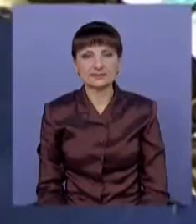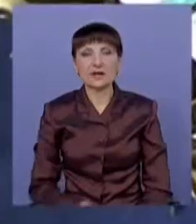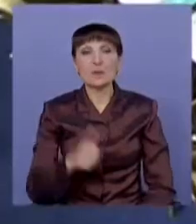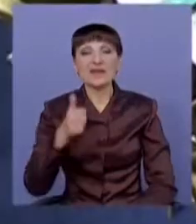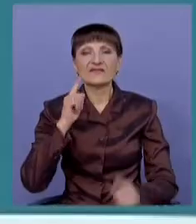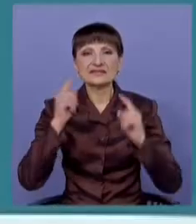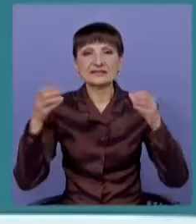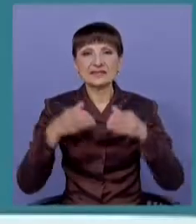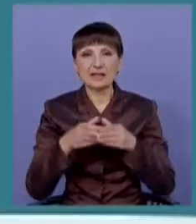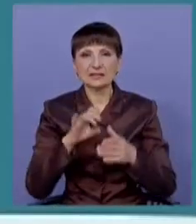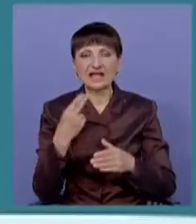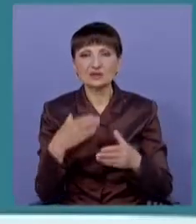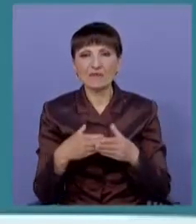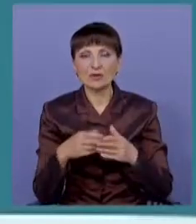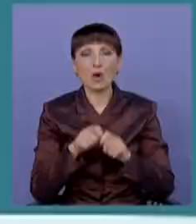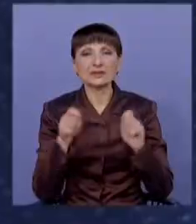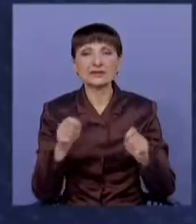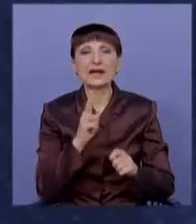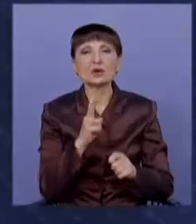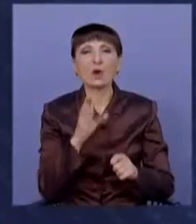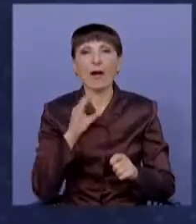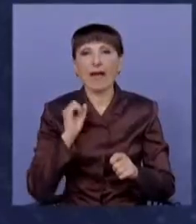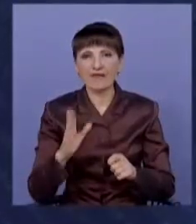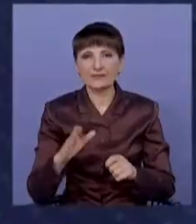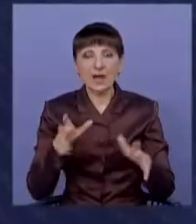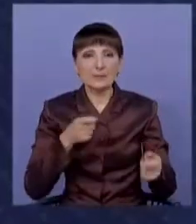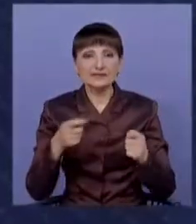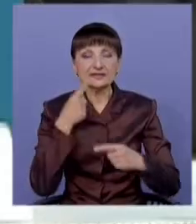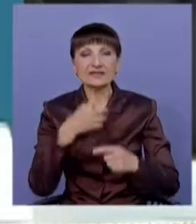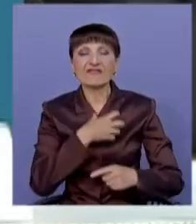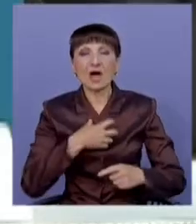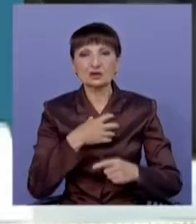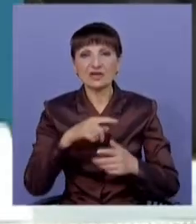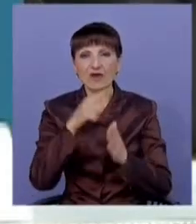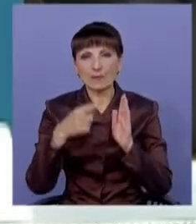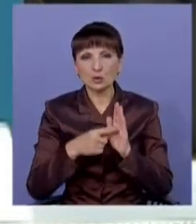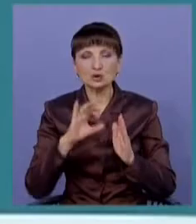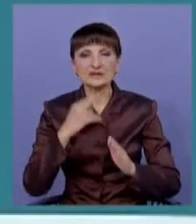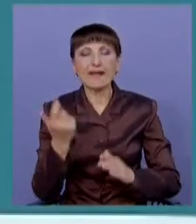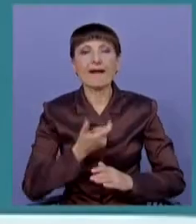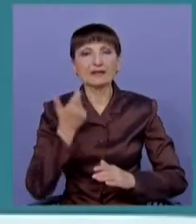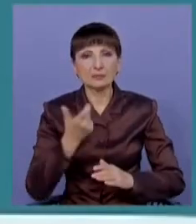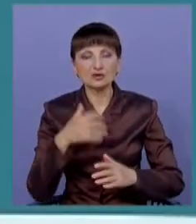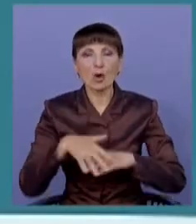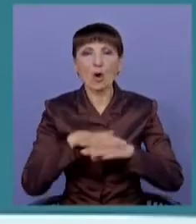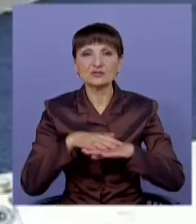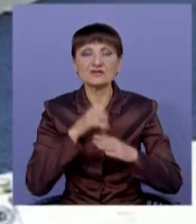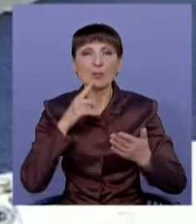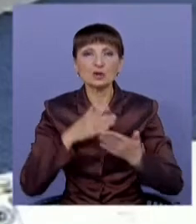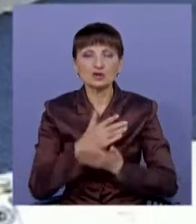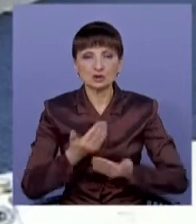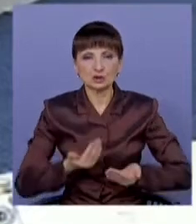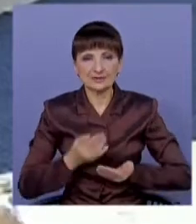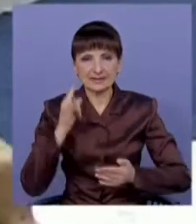Первое заседание Нацсовета открыл Касым-Жомарт Токаев. Президент обозначил наиболее актуальные вопросы социально-экономической и общественно-политической